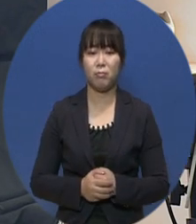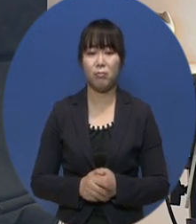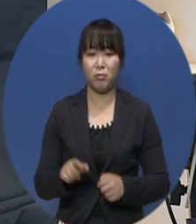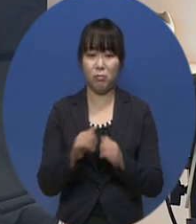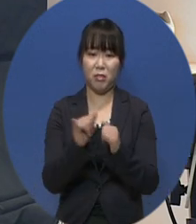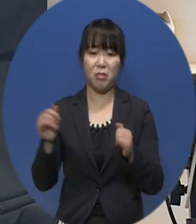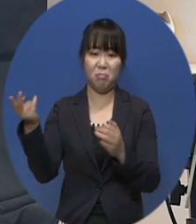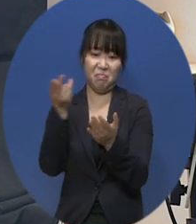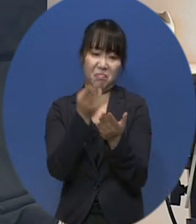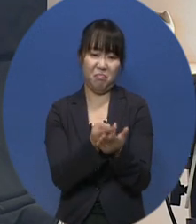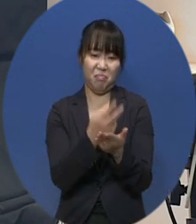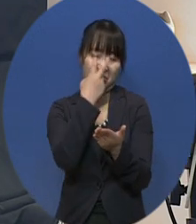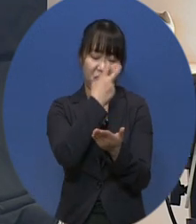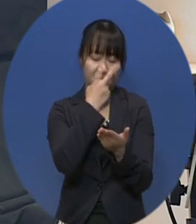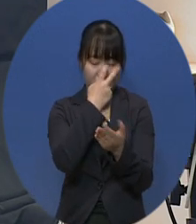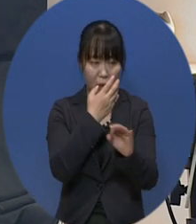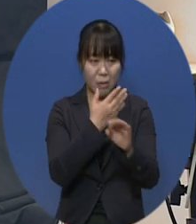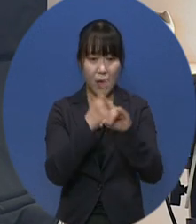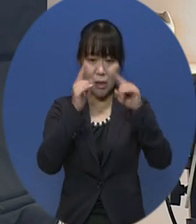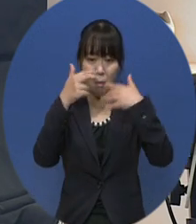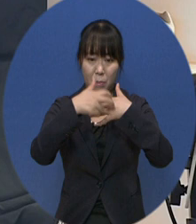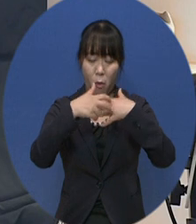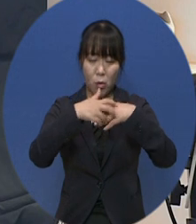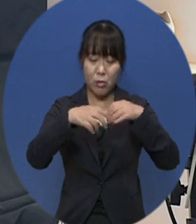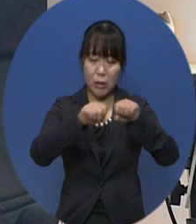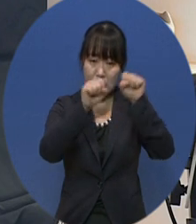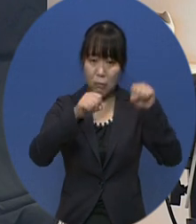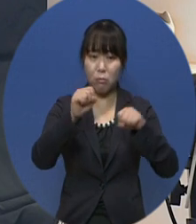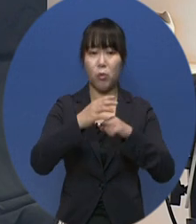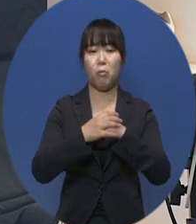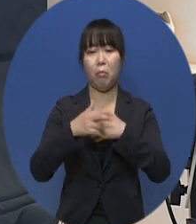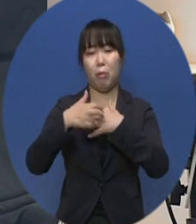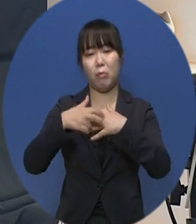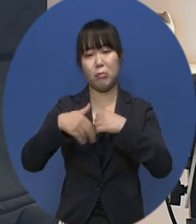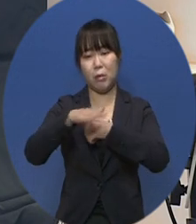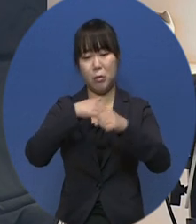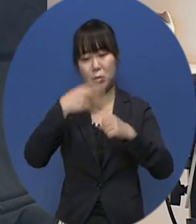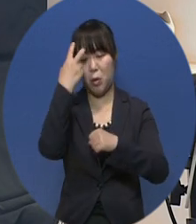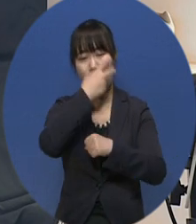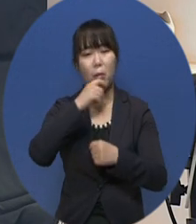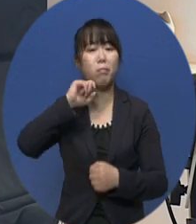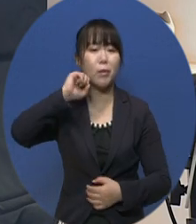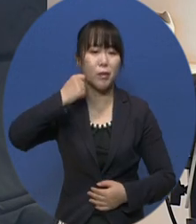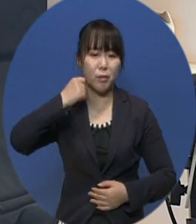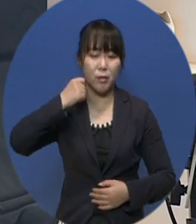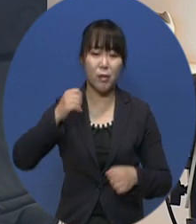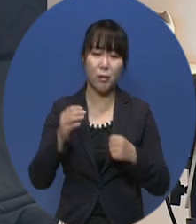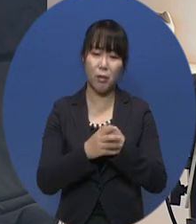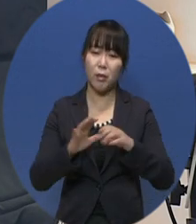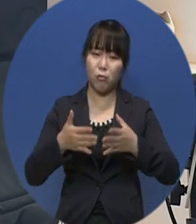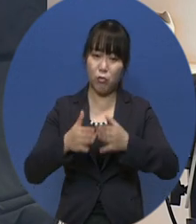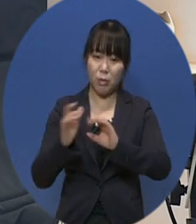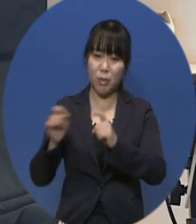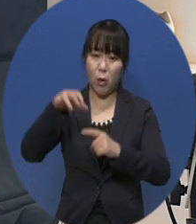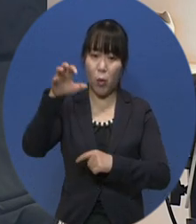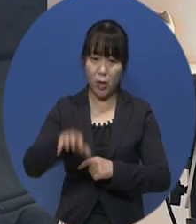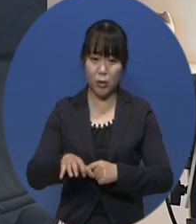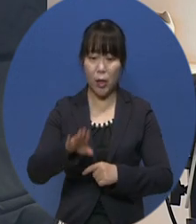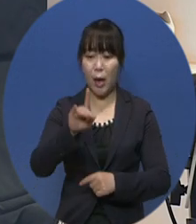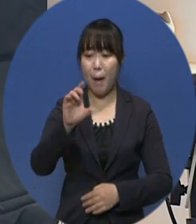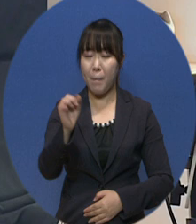사람들을 입원시켜서 검사를 하려면 대학병원 시스템이나 병원 시스템에서 그게 관리가 안 되거든요. 그래서 네. 국립재활원에서 이제